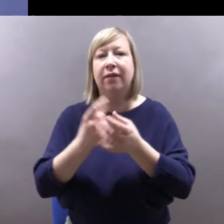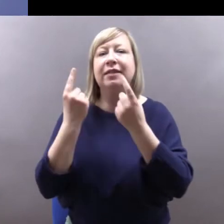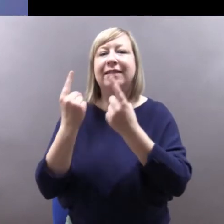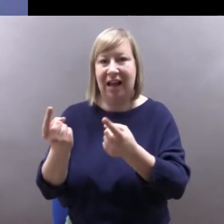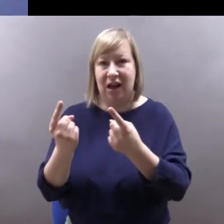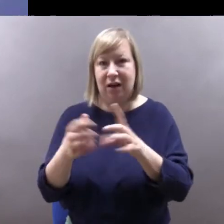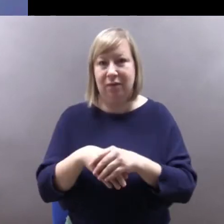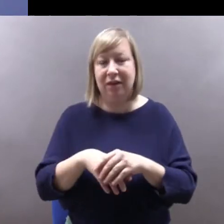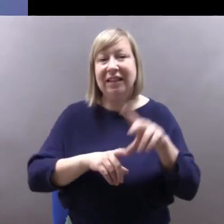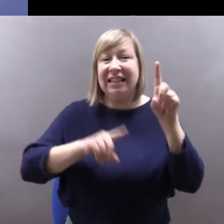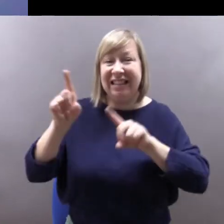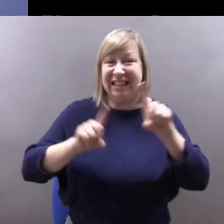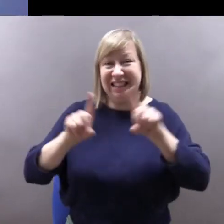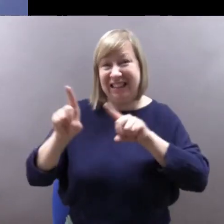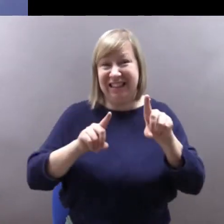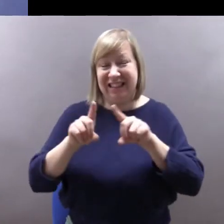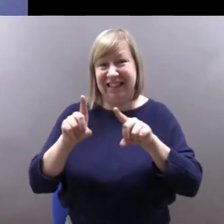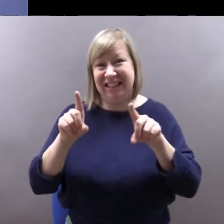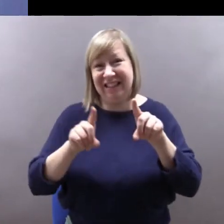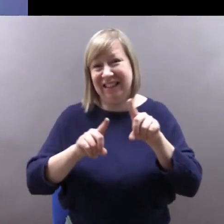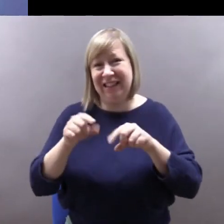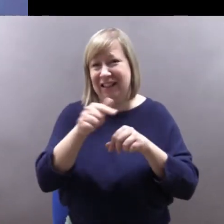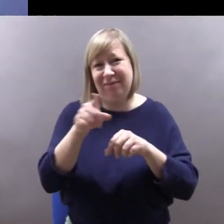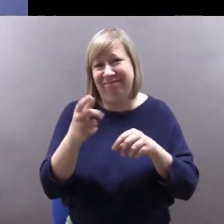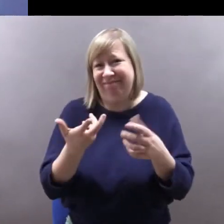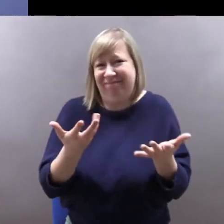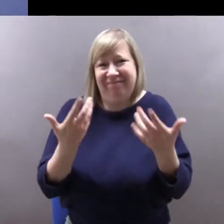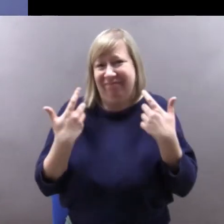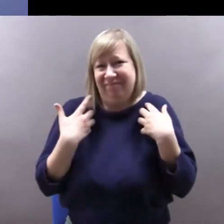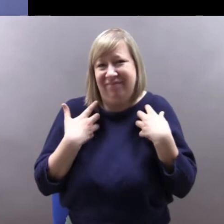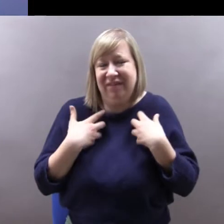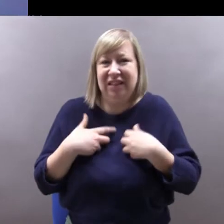A w dużej mierze jest tak, że właśnie za te osoby